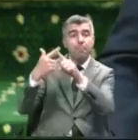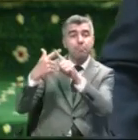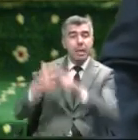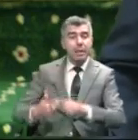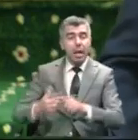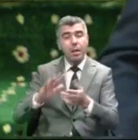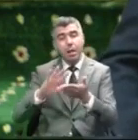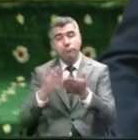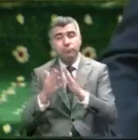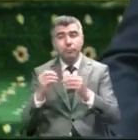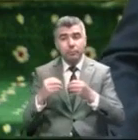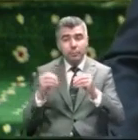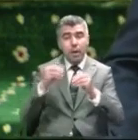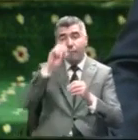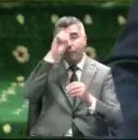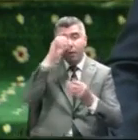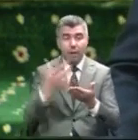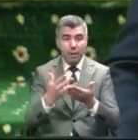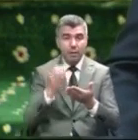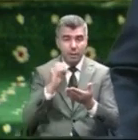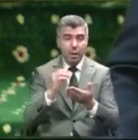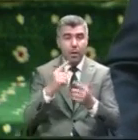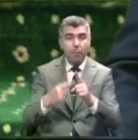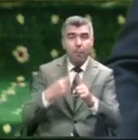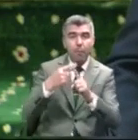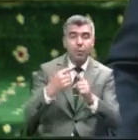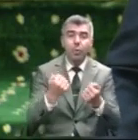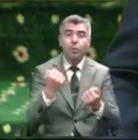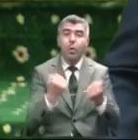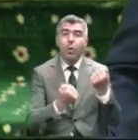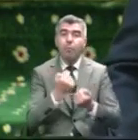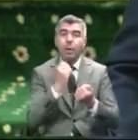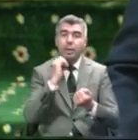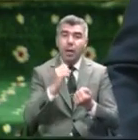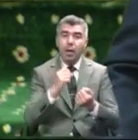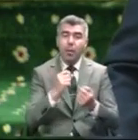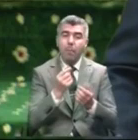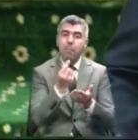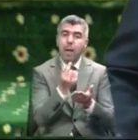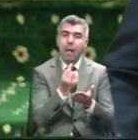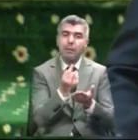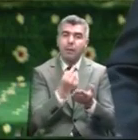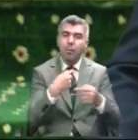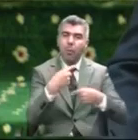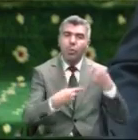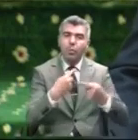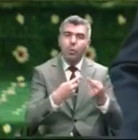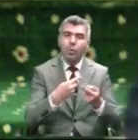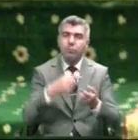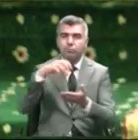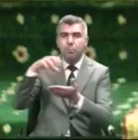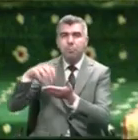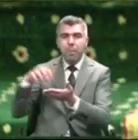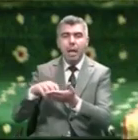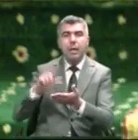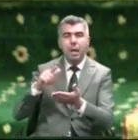ايرادات تصدير الفوسفاط وقد اصبح المغرب يصدر السيارات وقطع غير غيرها وقطع غيارها للعديد من البلدان